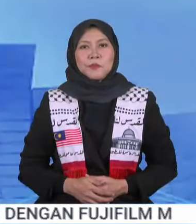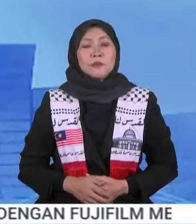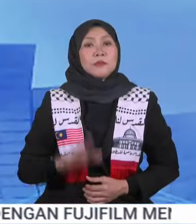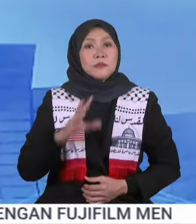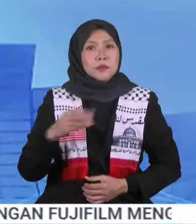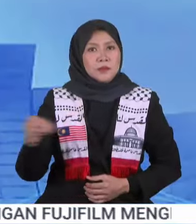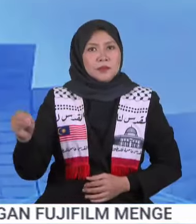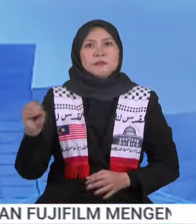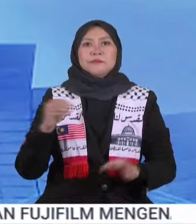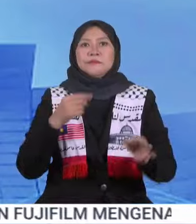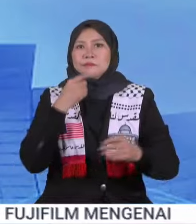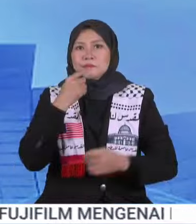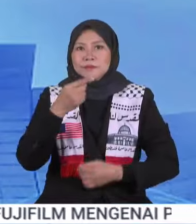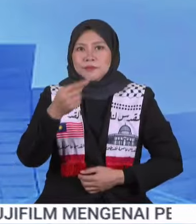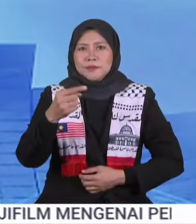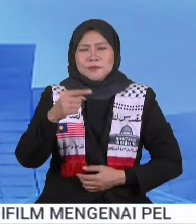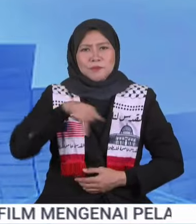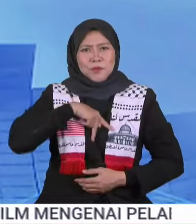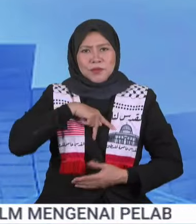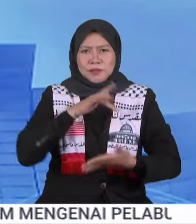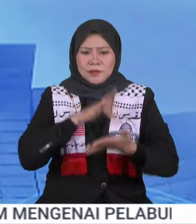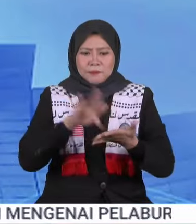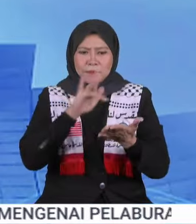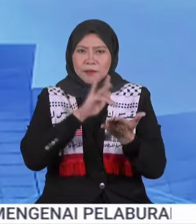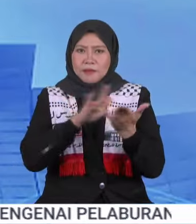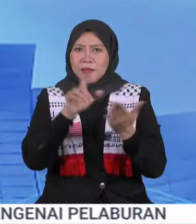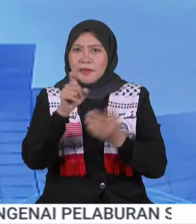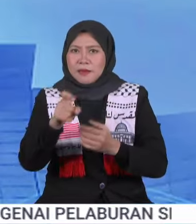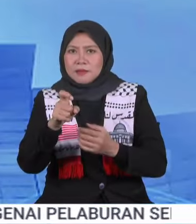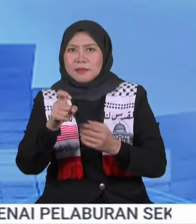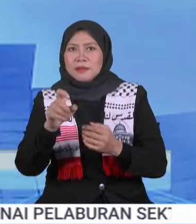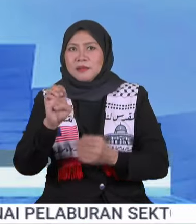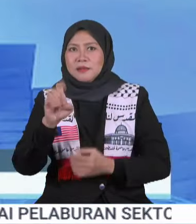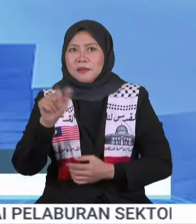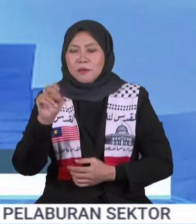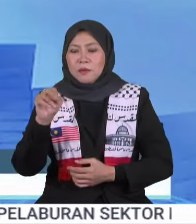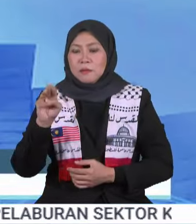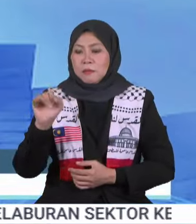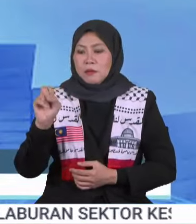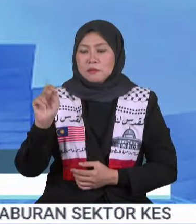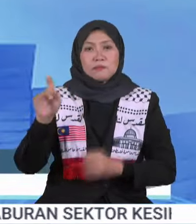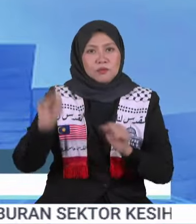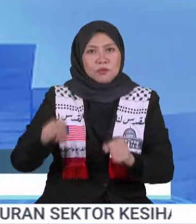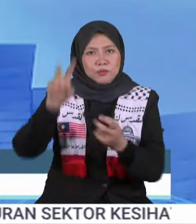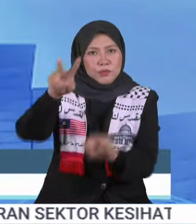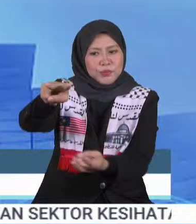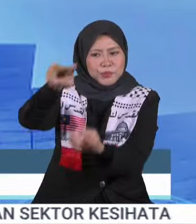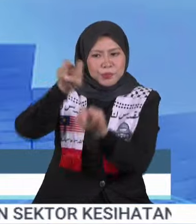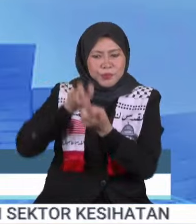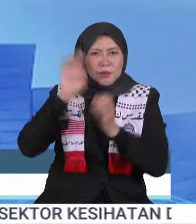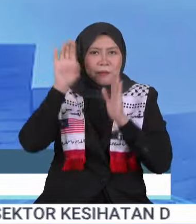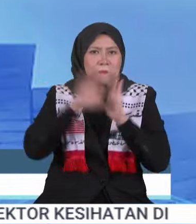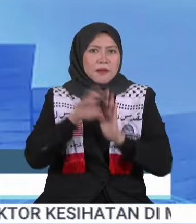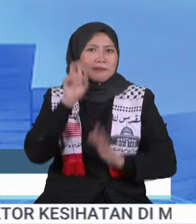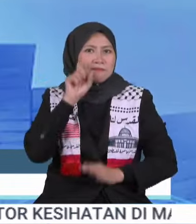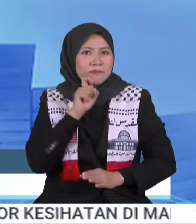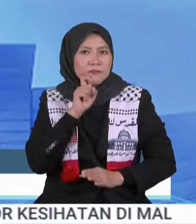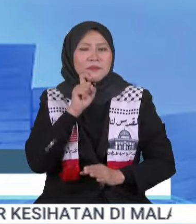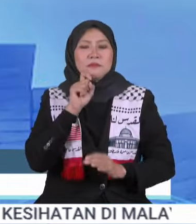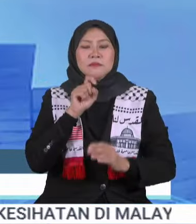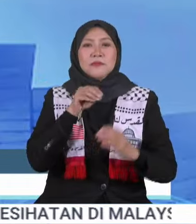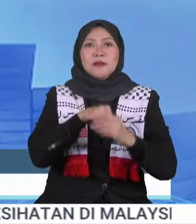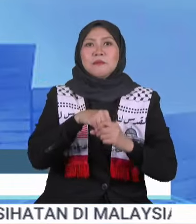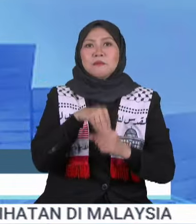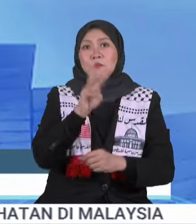Sementara itu, mengulas kenyataan pemilik aplikasi X, Elon Musk, yang akan membenarkan pengguna memuat naik kandungan lucah di laman sosial